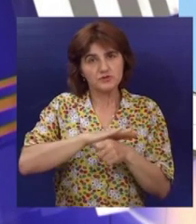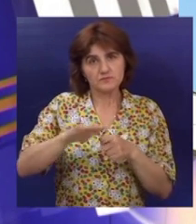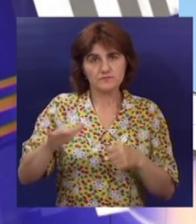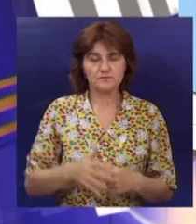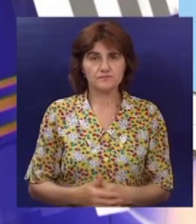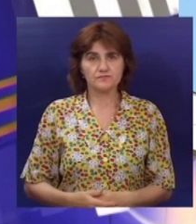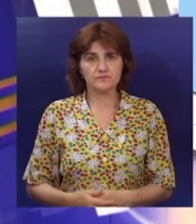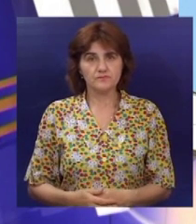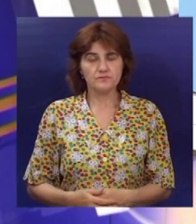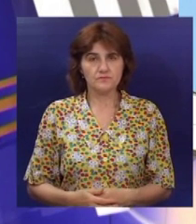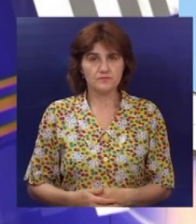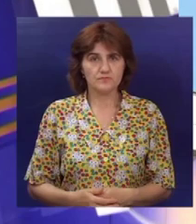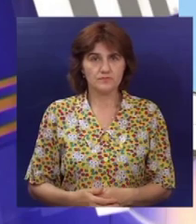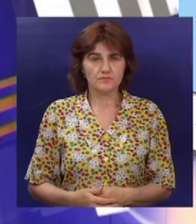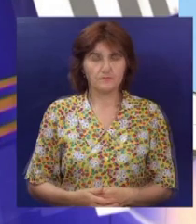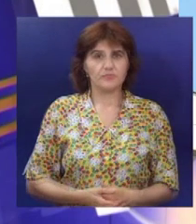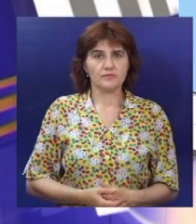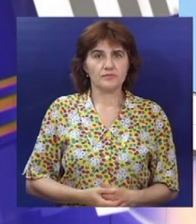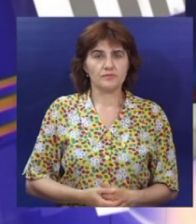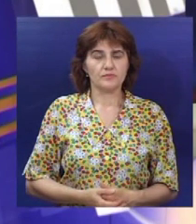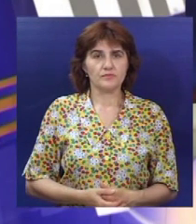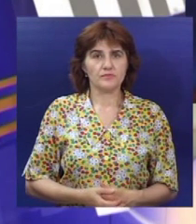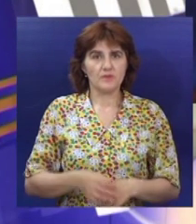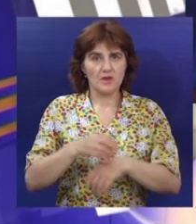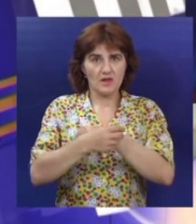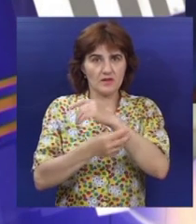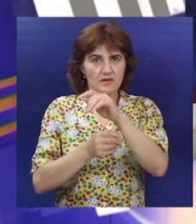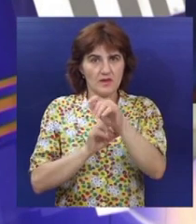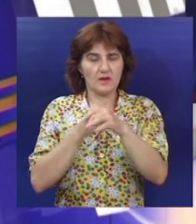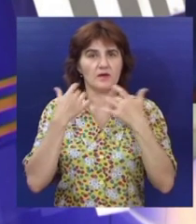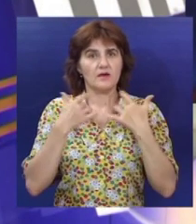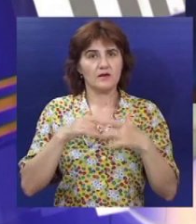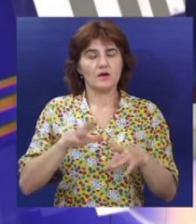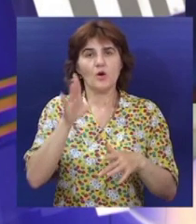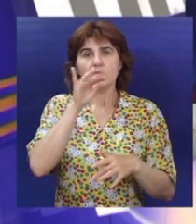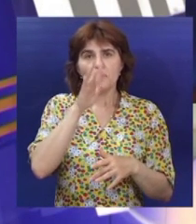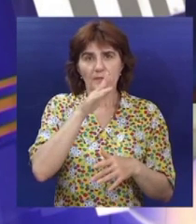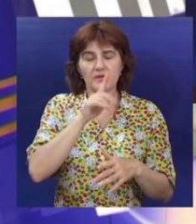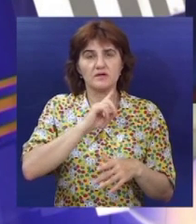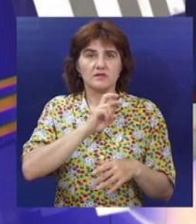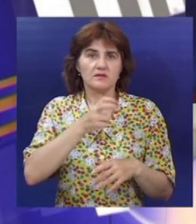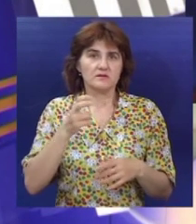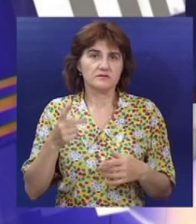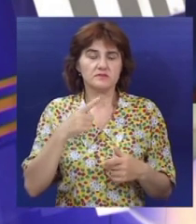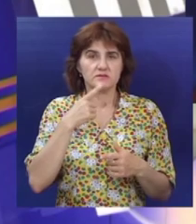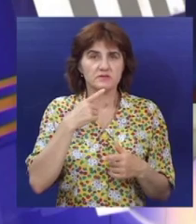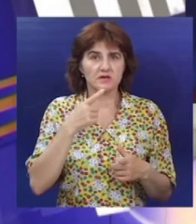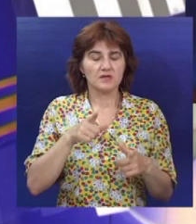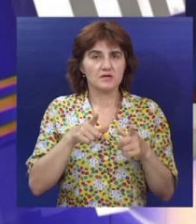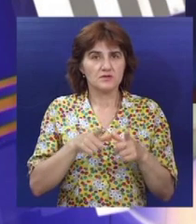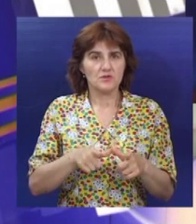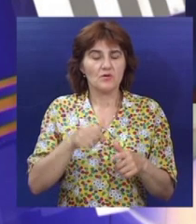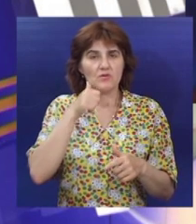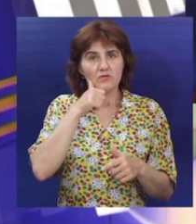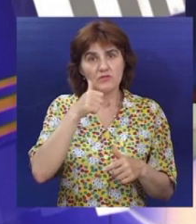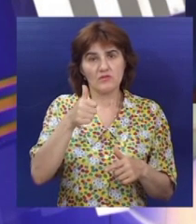otpora fašističkim okupatorima. Nakito od recikliranog papira, ma kako neverovatno zvučalo,